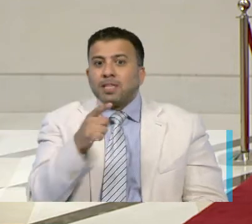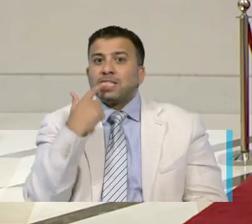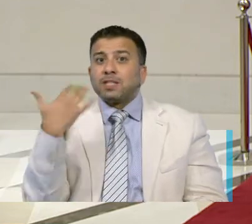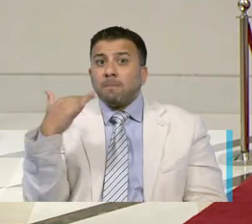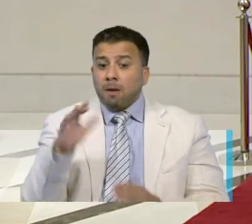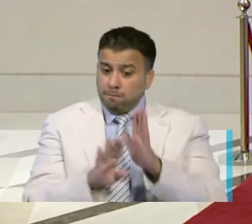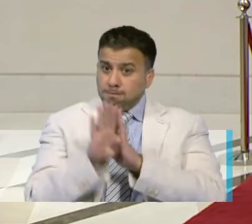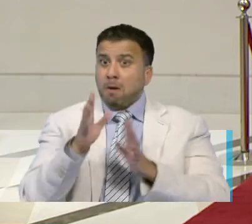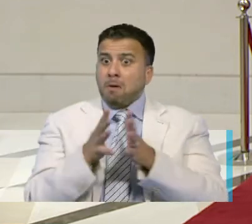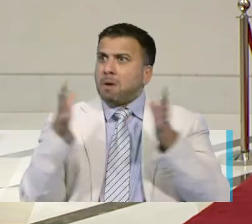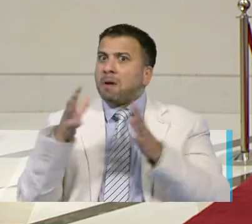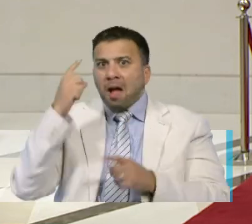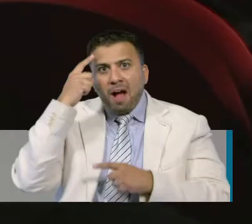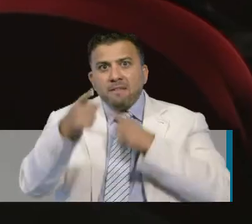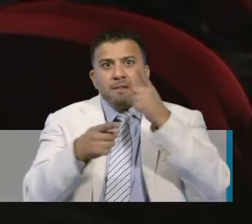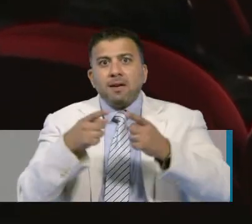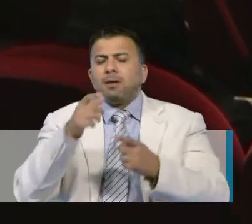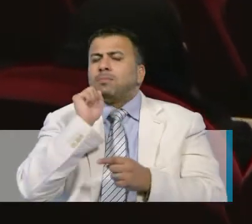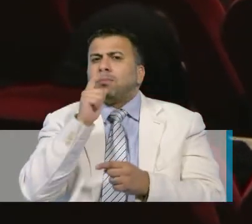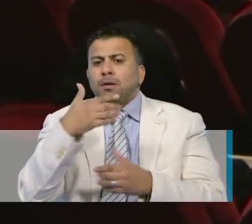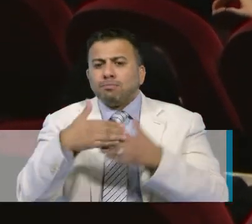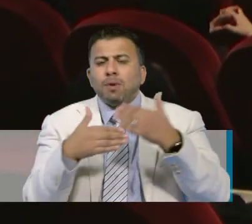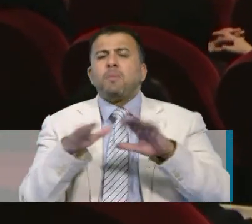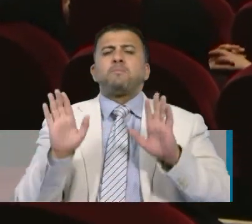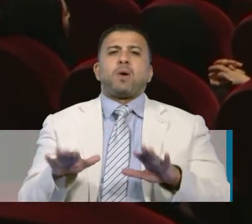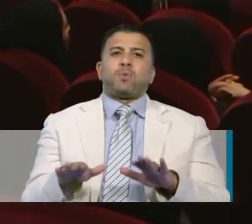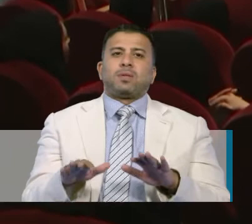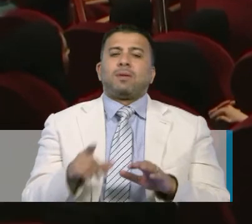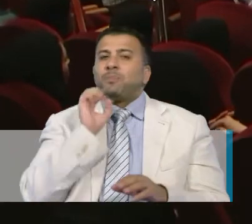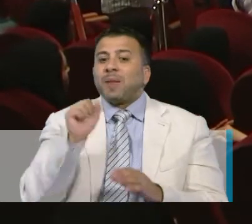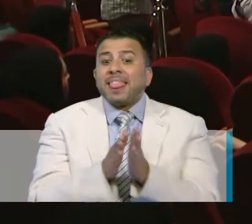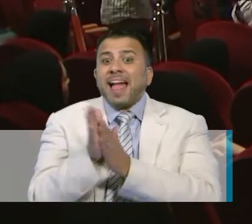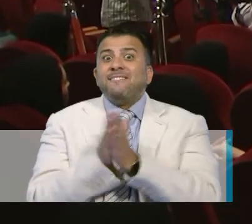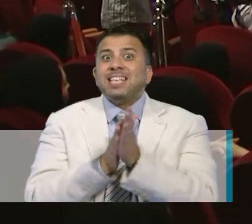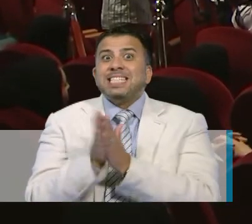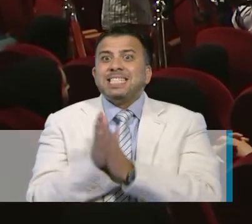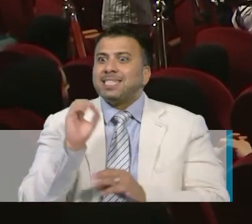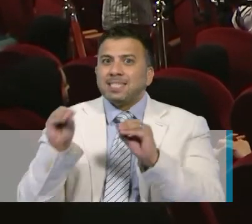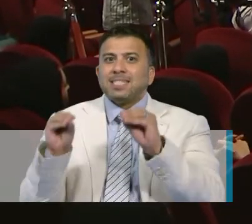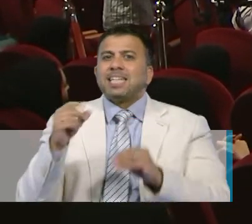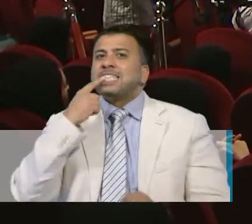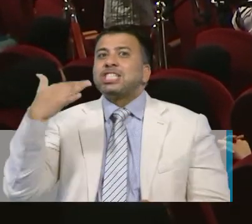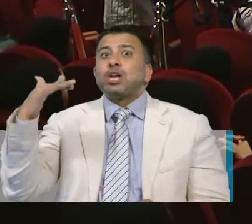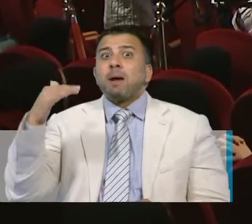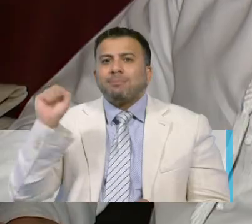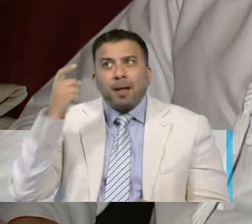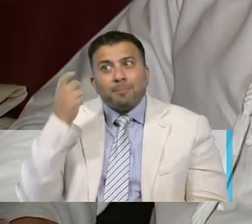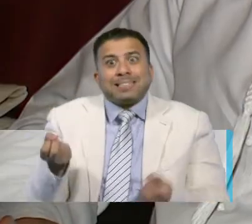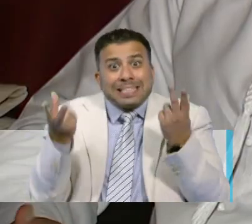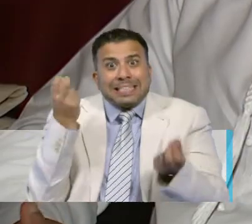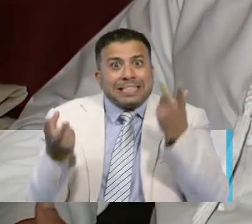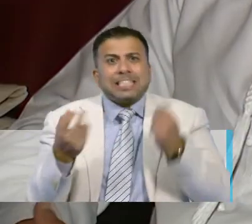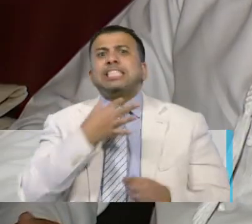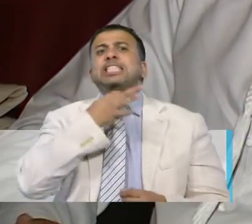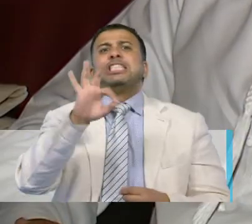ضخمة وعملاقة بنيت لتبقى. تحفيز الشباب نحو الإبداع والابتكار والمبادرة